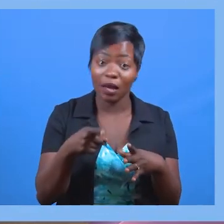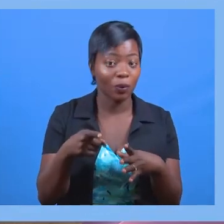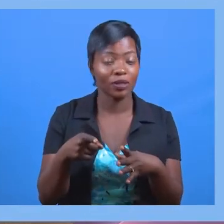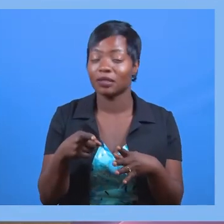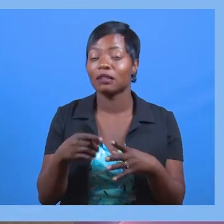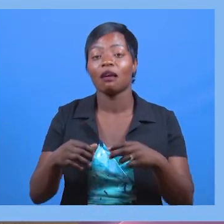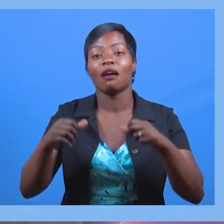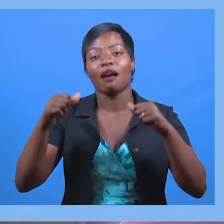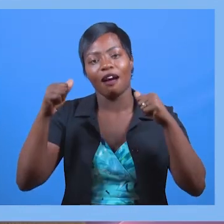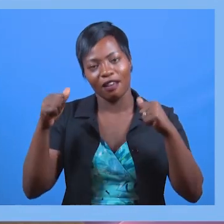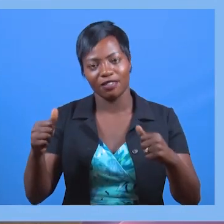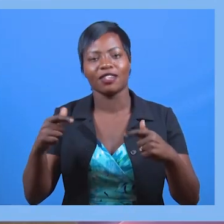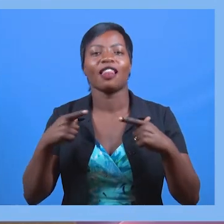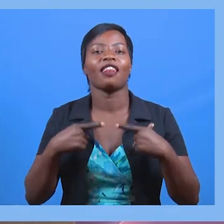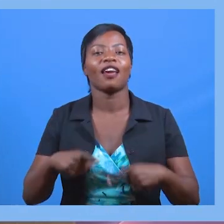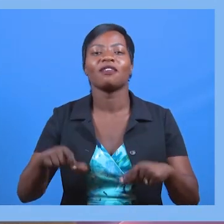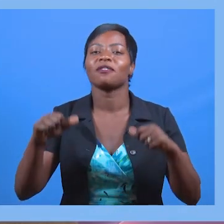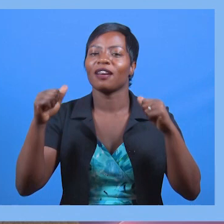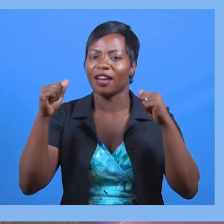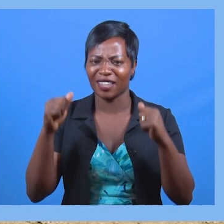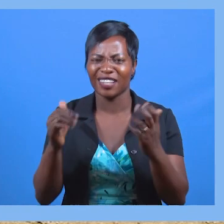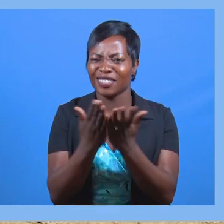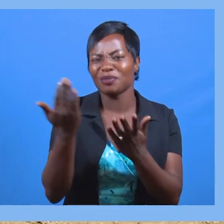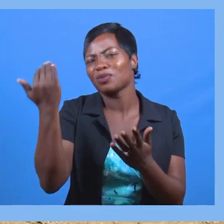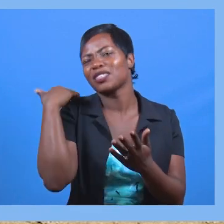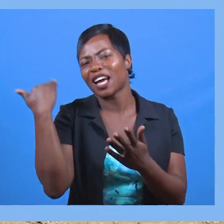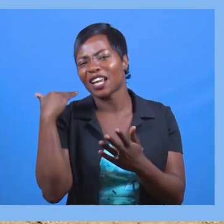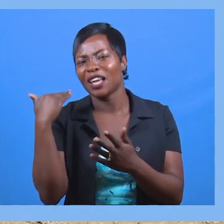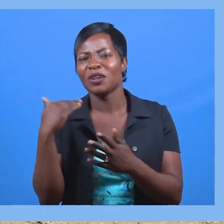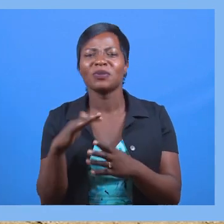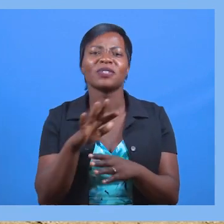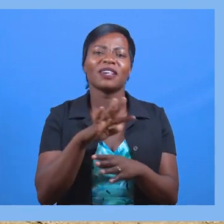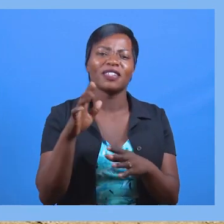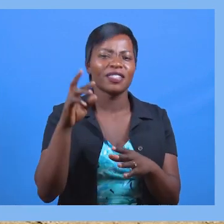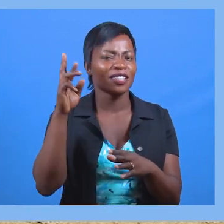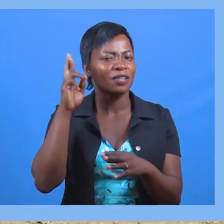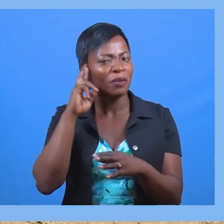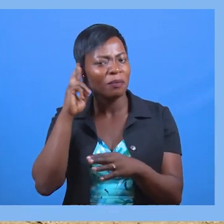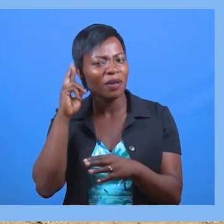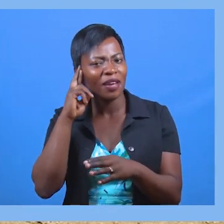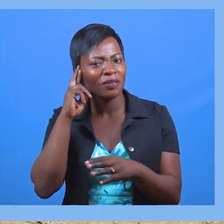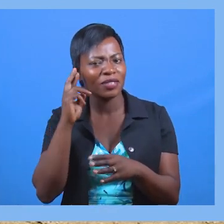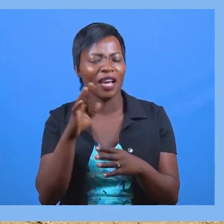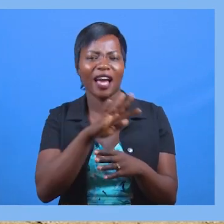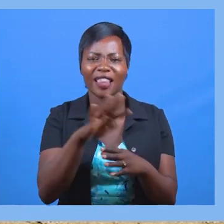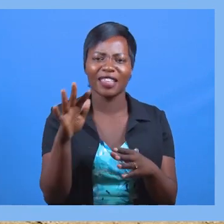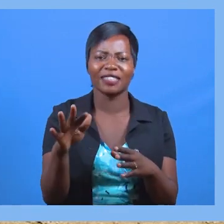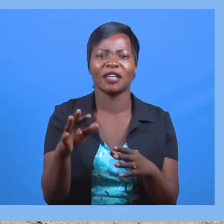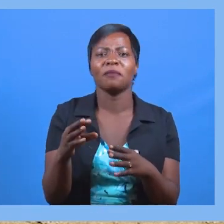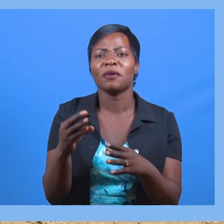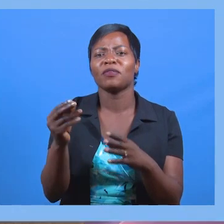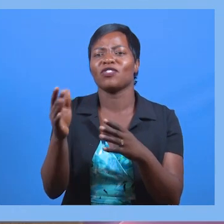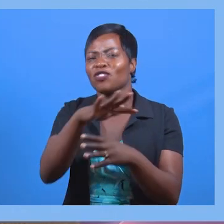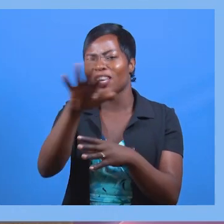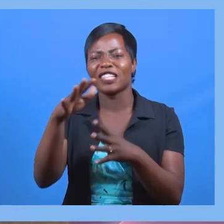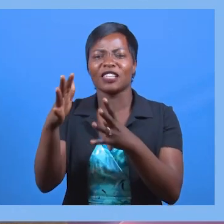zvinezvi haisisiri nyika yakare yekuti yedura riya ramborehwa naDr. Riyari kunzi kune dura ratoziva